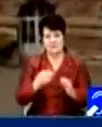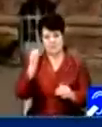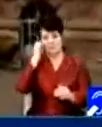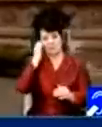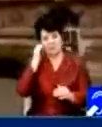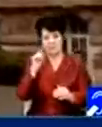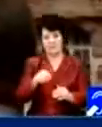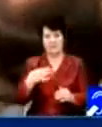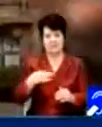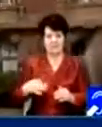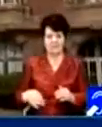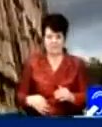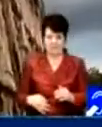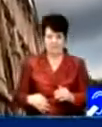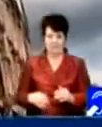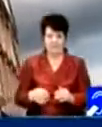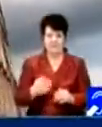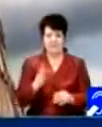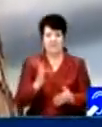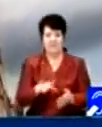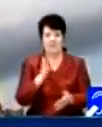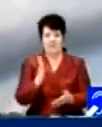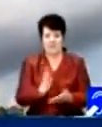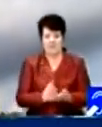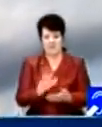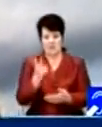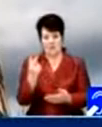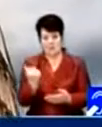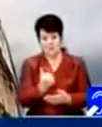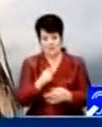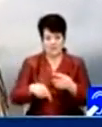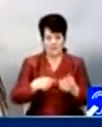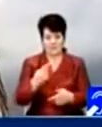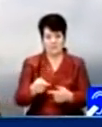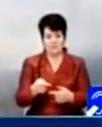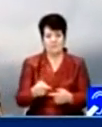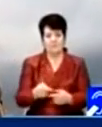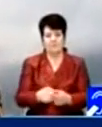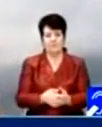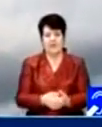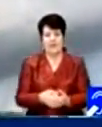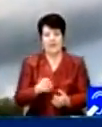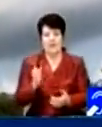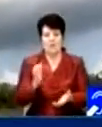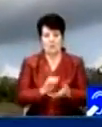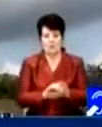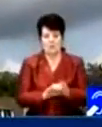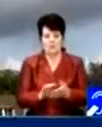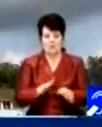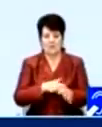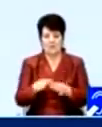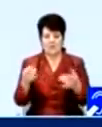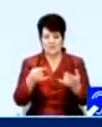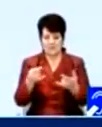Franța. Tragerea excepțională Loto va avea loc peste două săptămâni și va fi animată de Stefan Bern, cunoscut realizator de televiziune